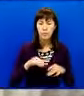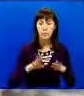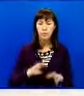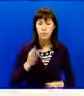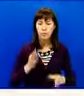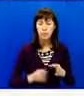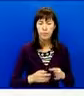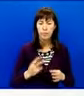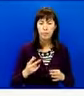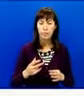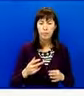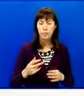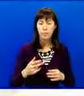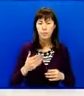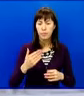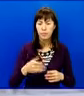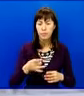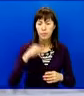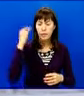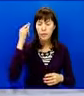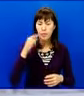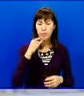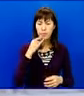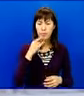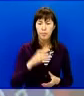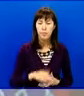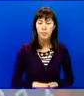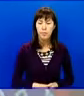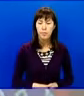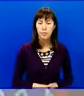суда о выдворении за пределы Республики Казахстан.